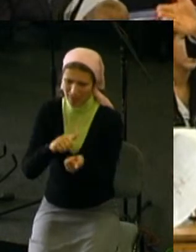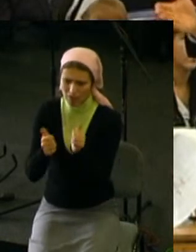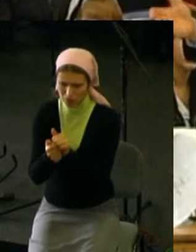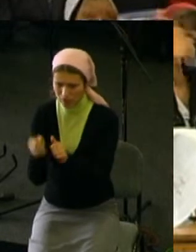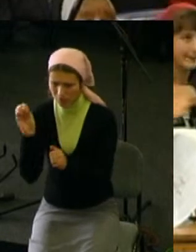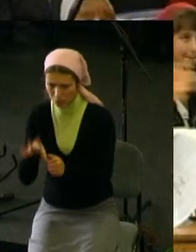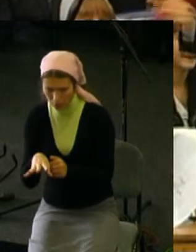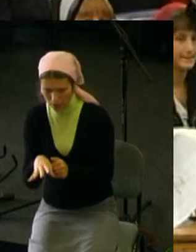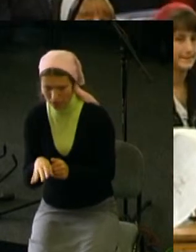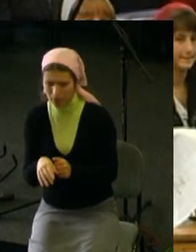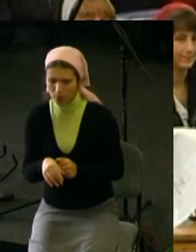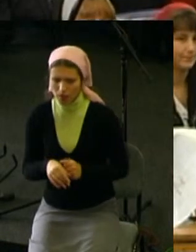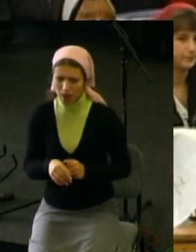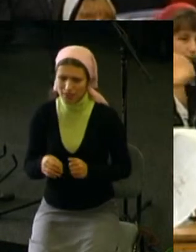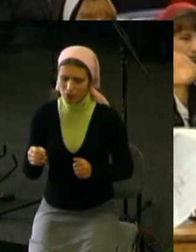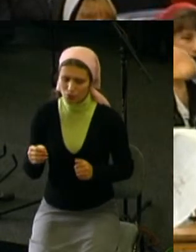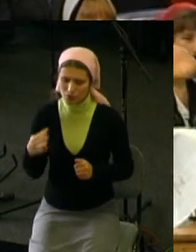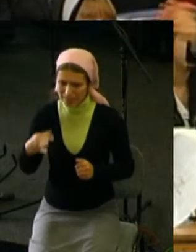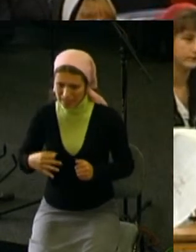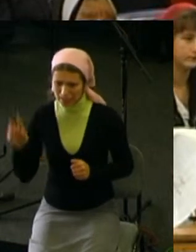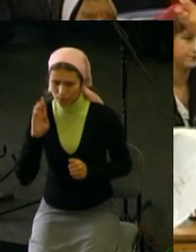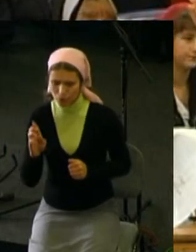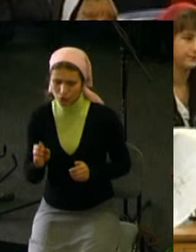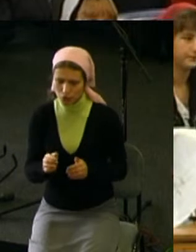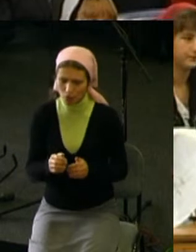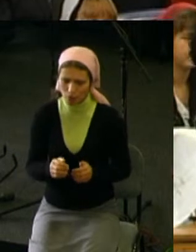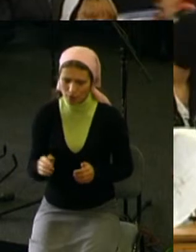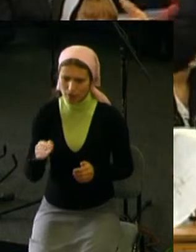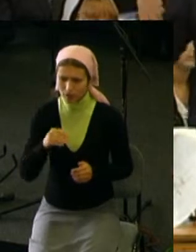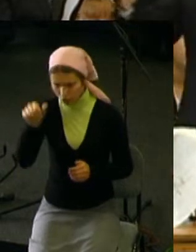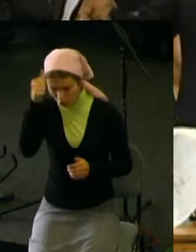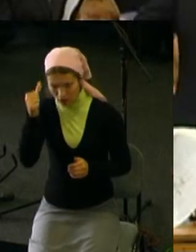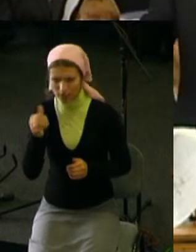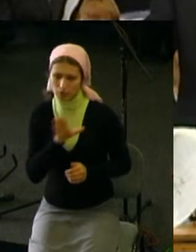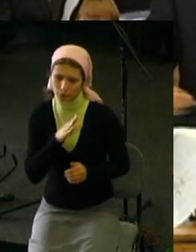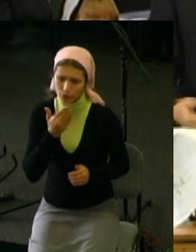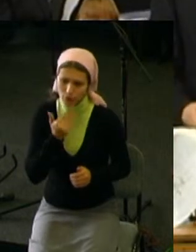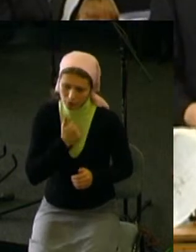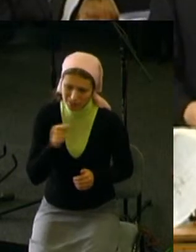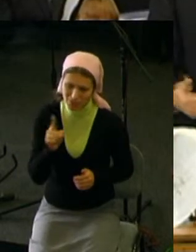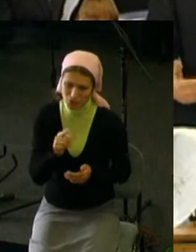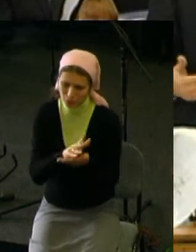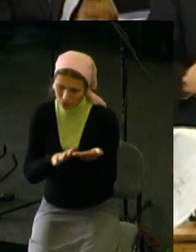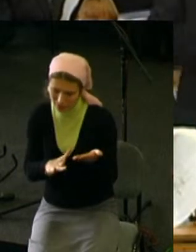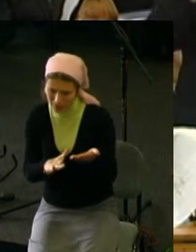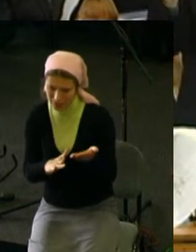але в Сина Божого достатньо було для того щоб і